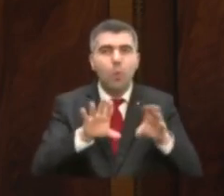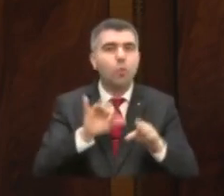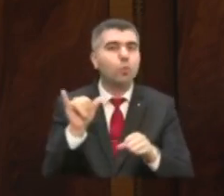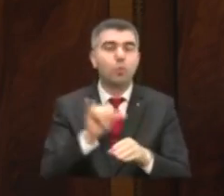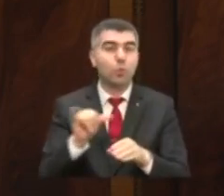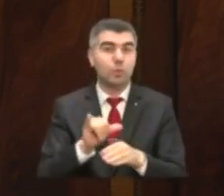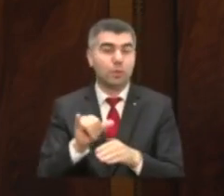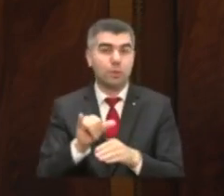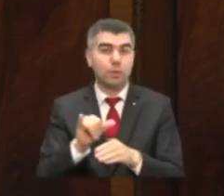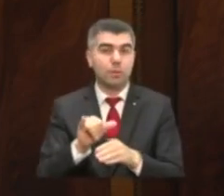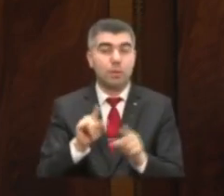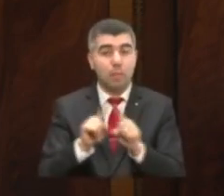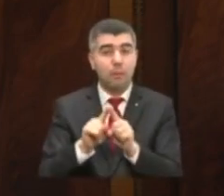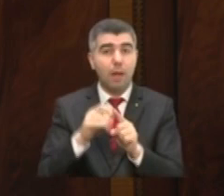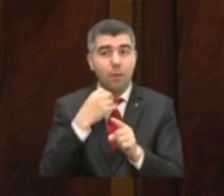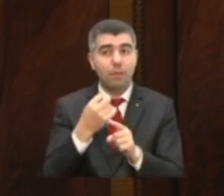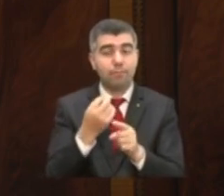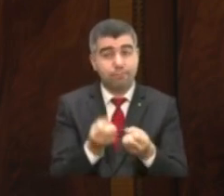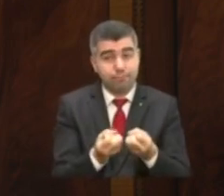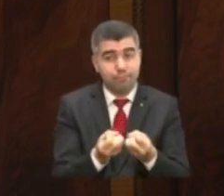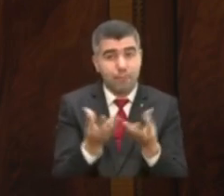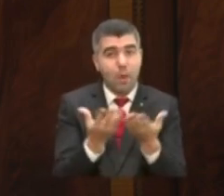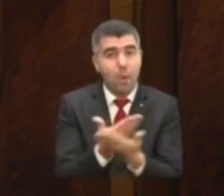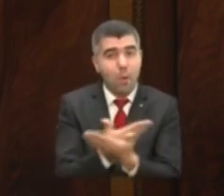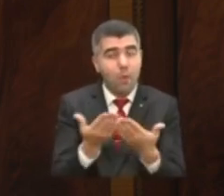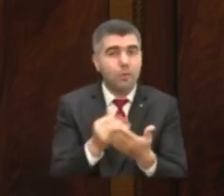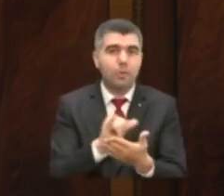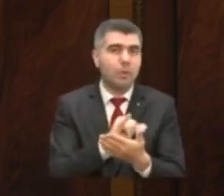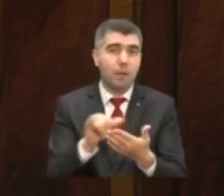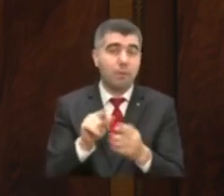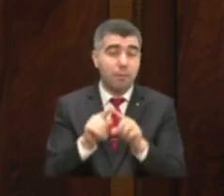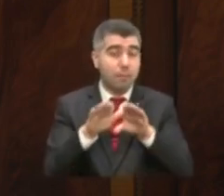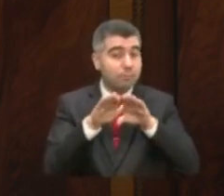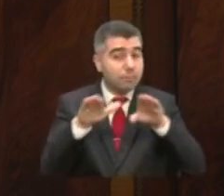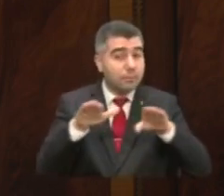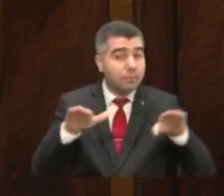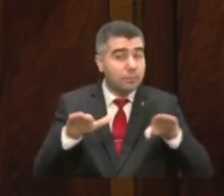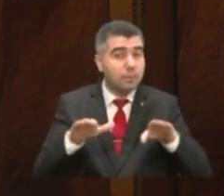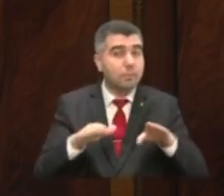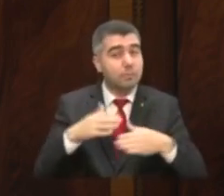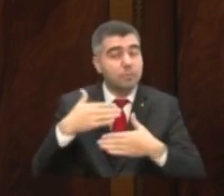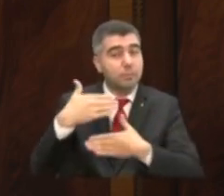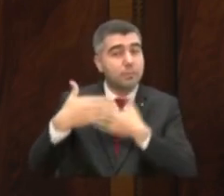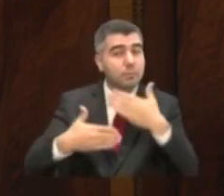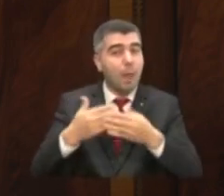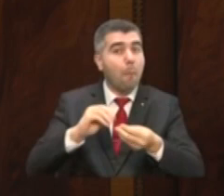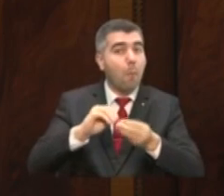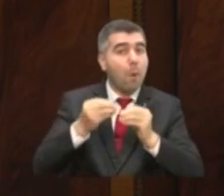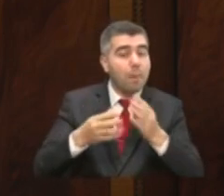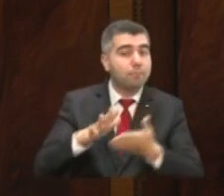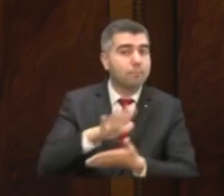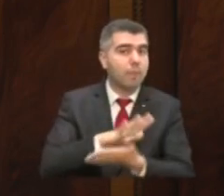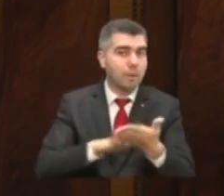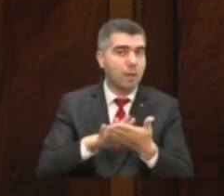من الخطاب الذي يندر بخطر السلم الاجتماعي، وهنا وجب التنويه بالمجهودات التي تقوم بها